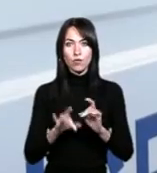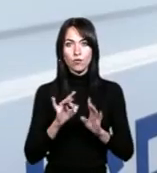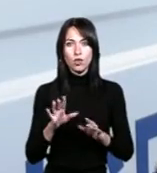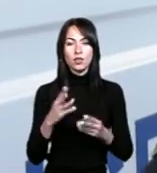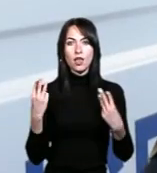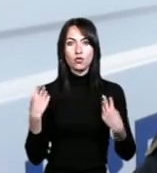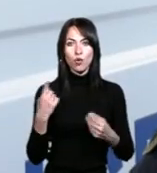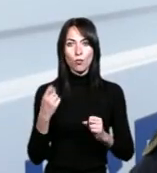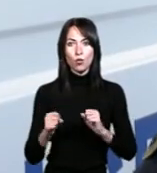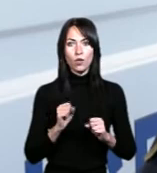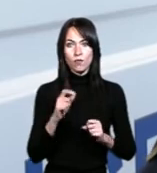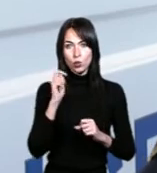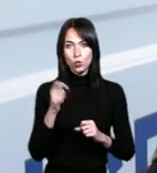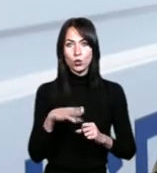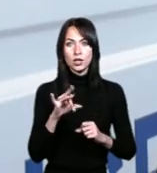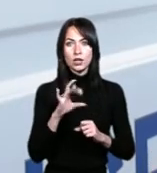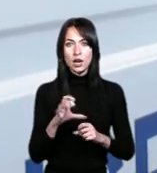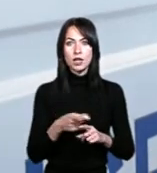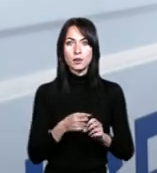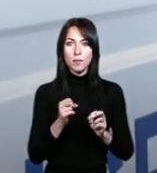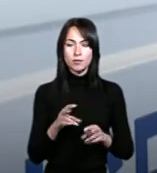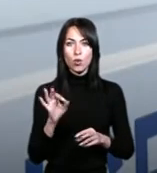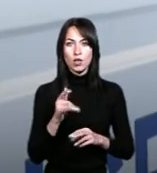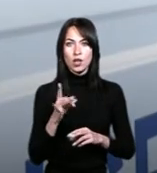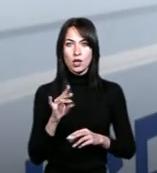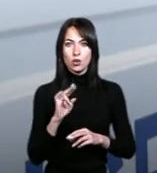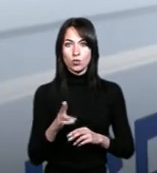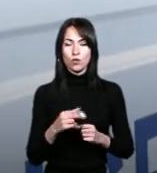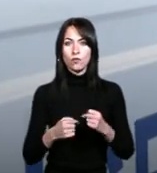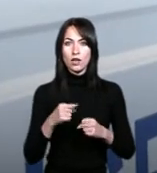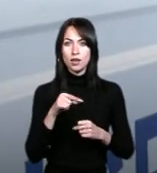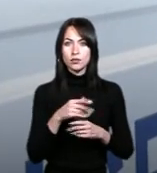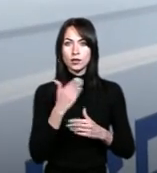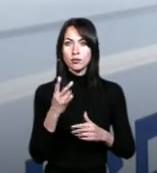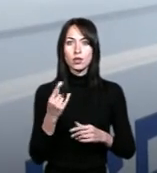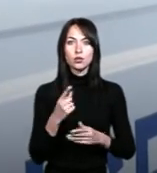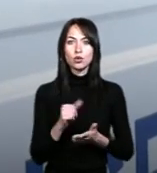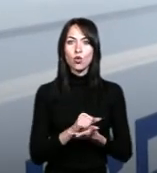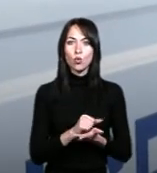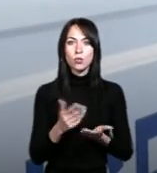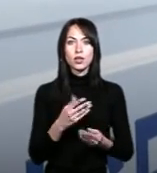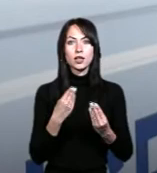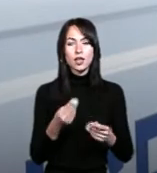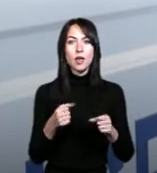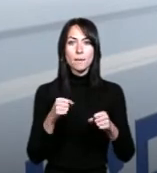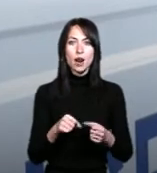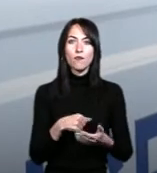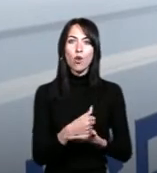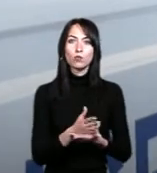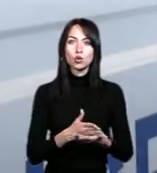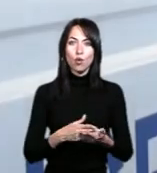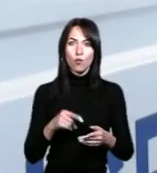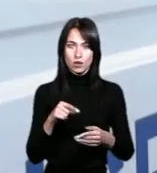облуправління Укртрансбезпеки Олександр Гринюк. Транспортних засобів відсутній жоден один документ, який дає право обслуговувати даний